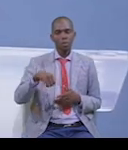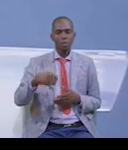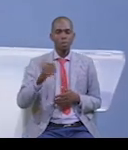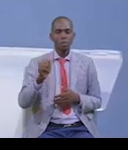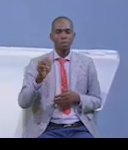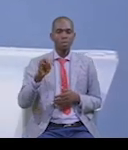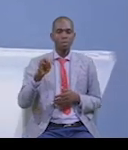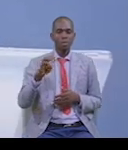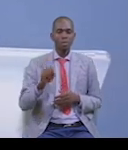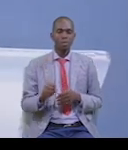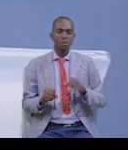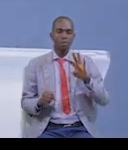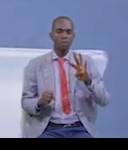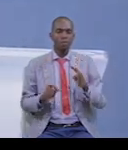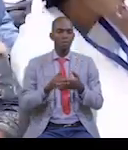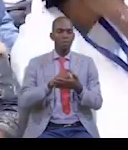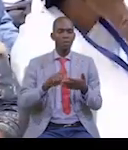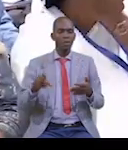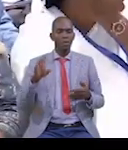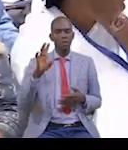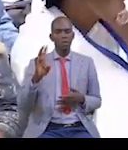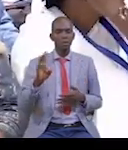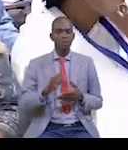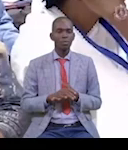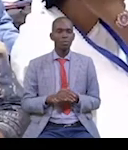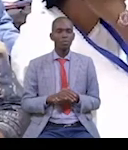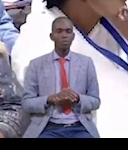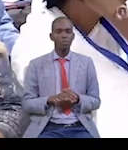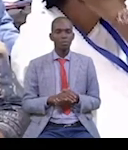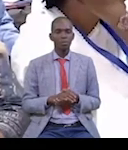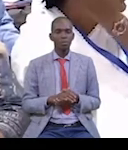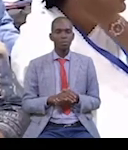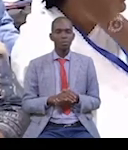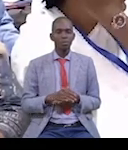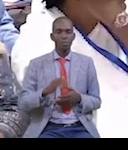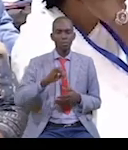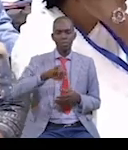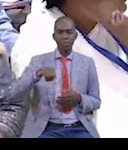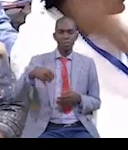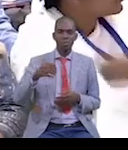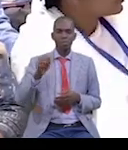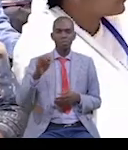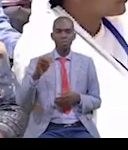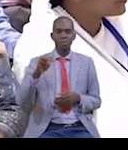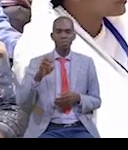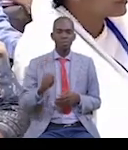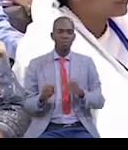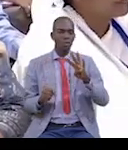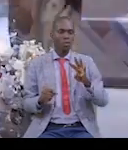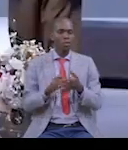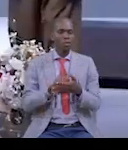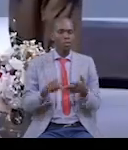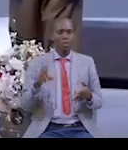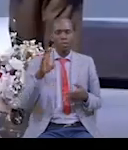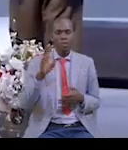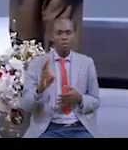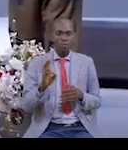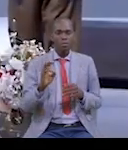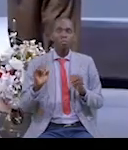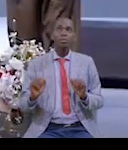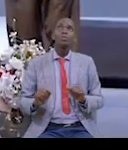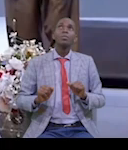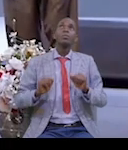4 verse 7, యాకోబు పత్రిక 4:7 James chapter 4 verse 7, surrender,